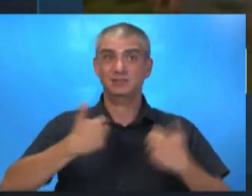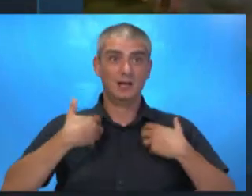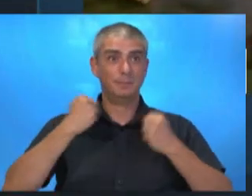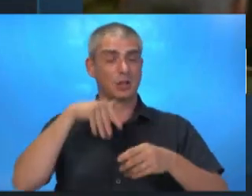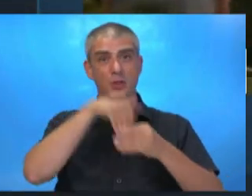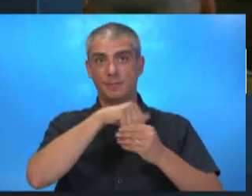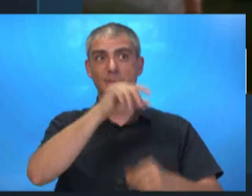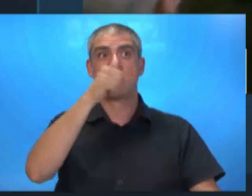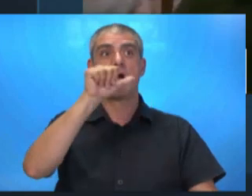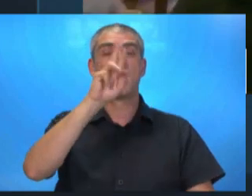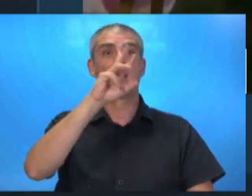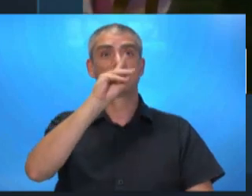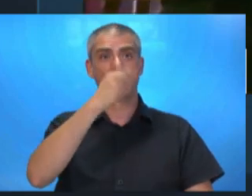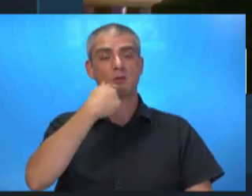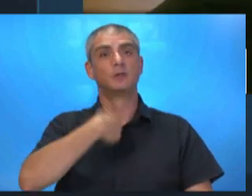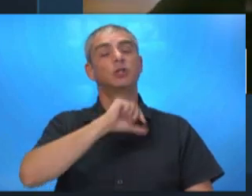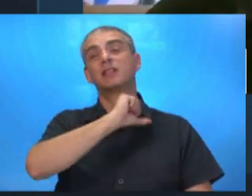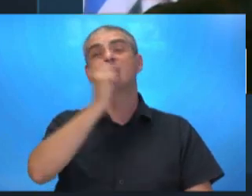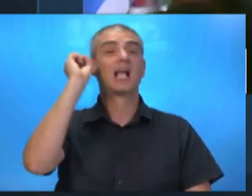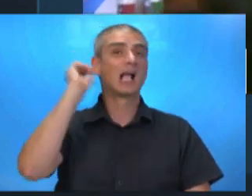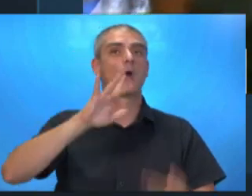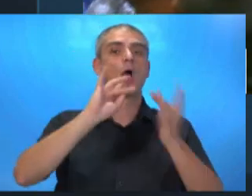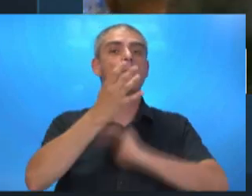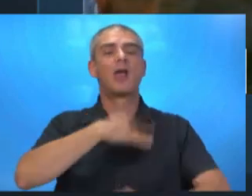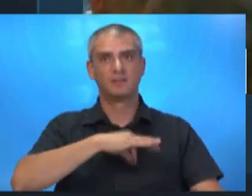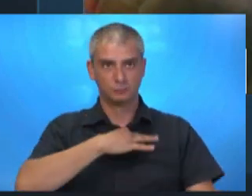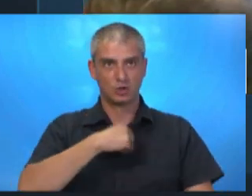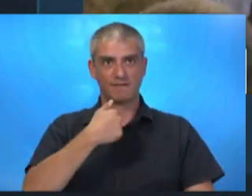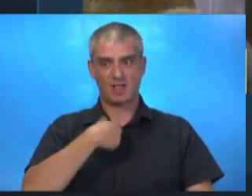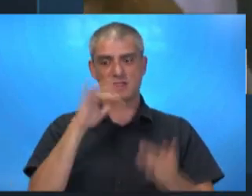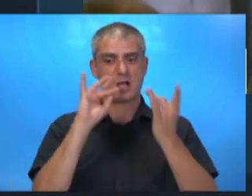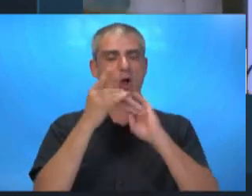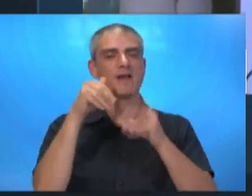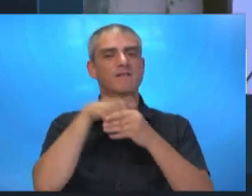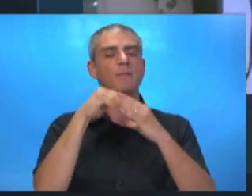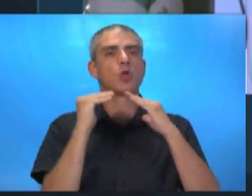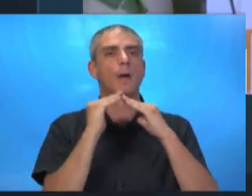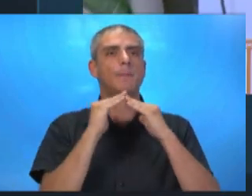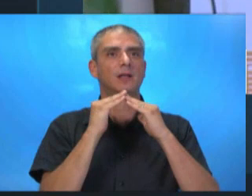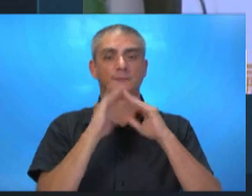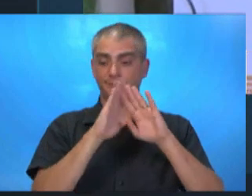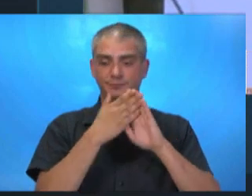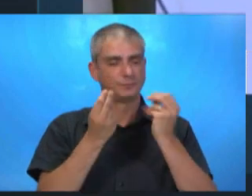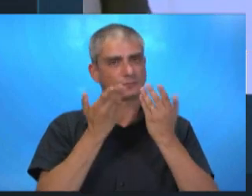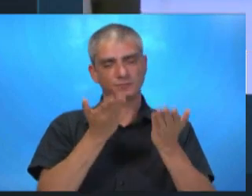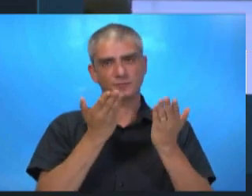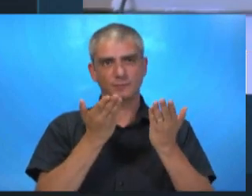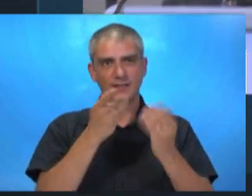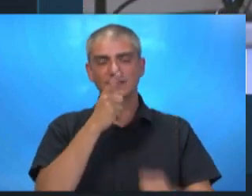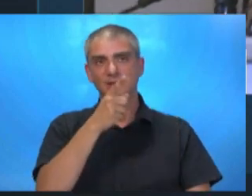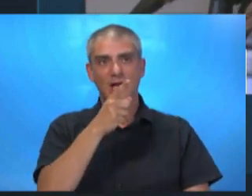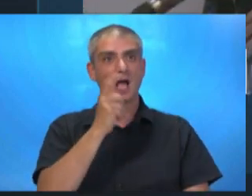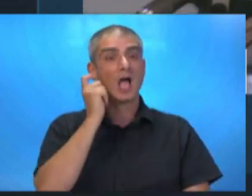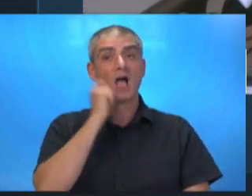ארדן אומר שאני הגרוע שבאויבינו ואני אויב מהבית. כל הדברים הללו הם עבירות על